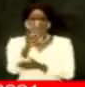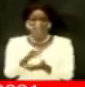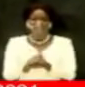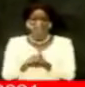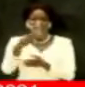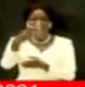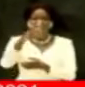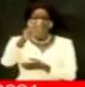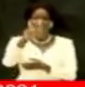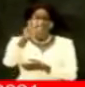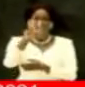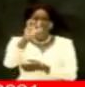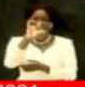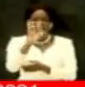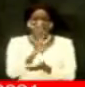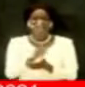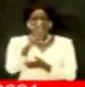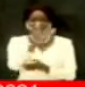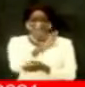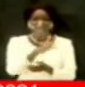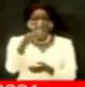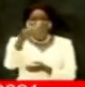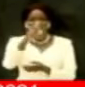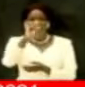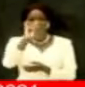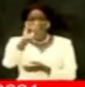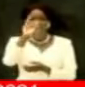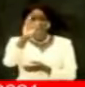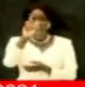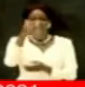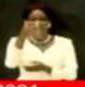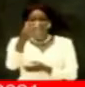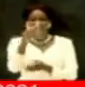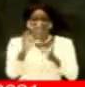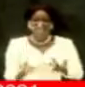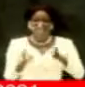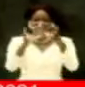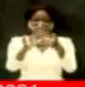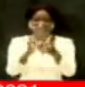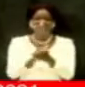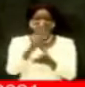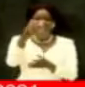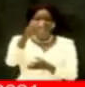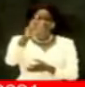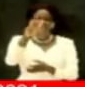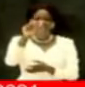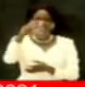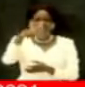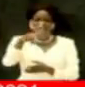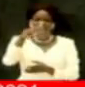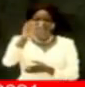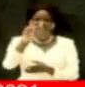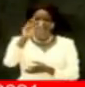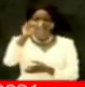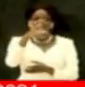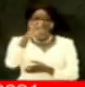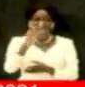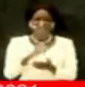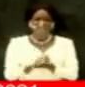Coalition. HRDC amene ndi bambo Gift Travis tikwandire ndi madzulo ano nakuonani dzulo madzulo makamaka chakumawa mnali mmodzi